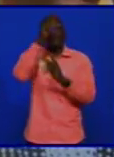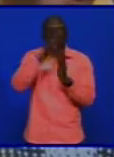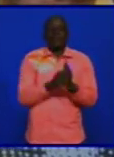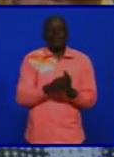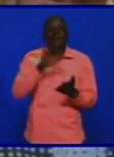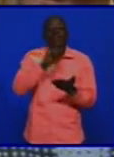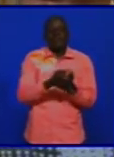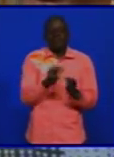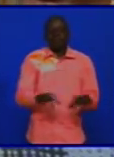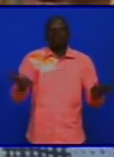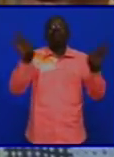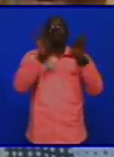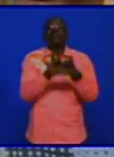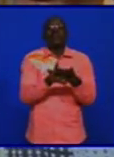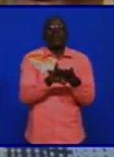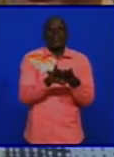très important.